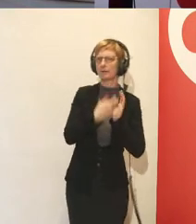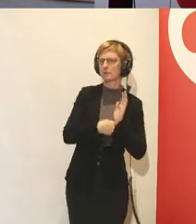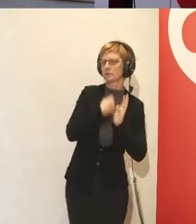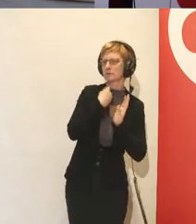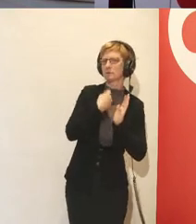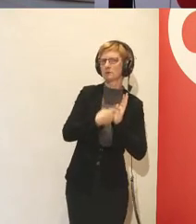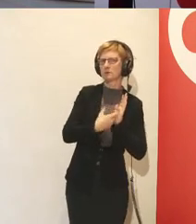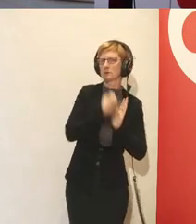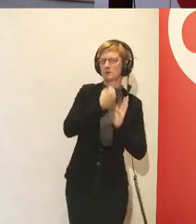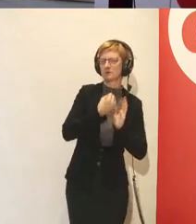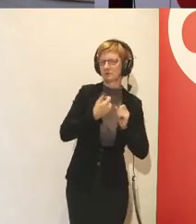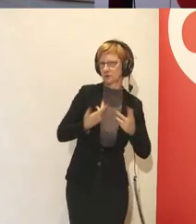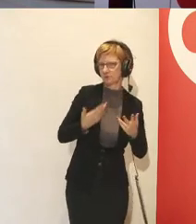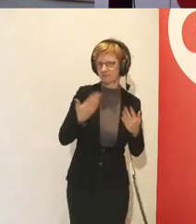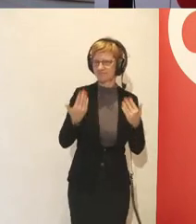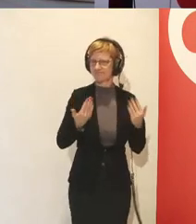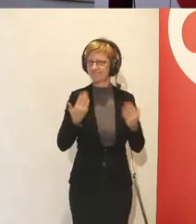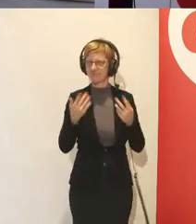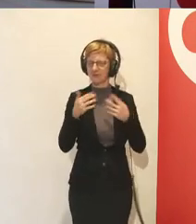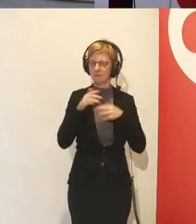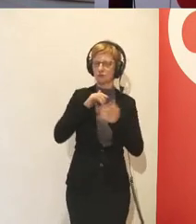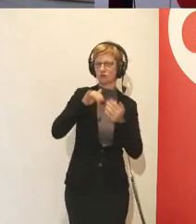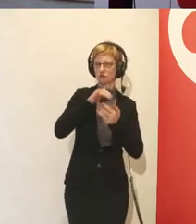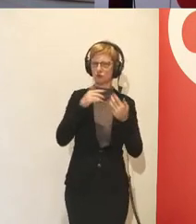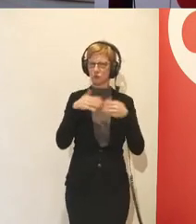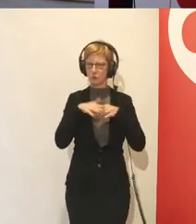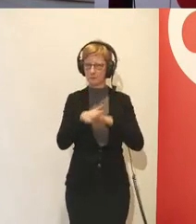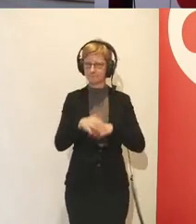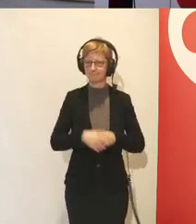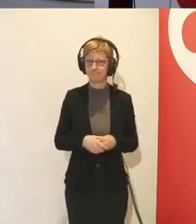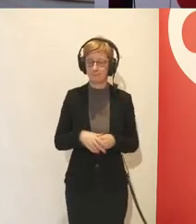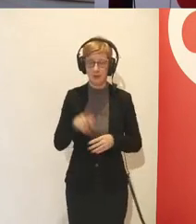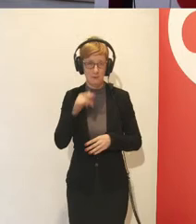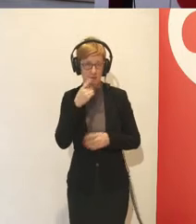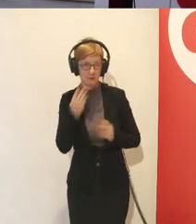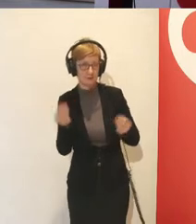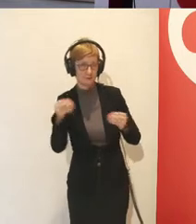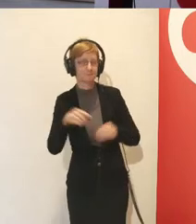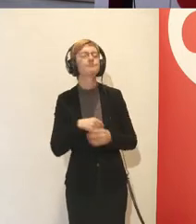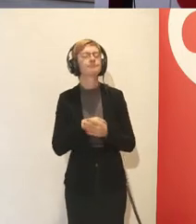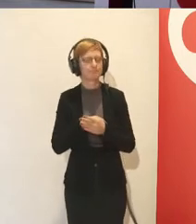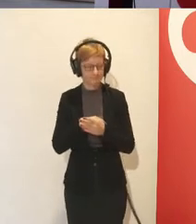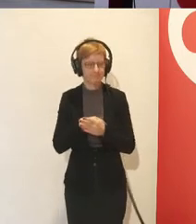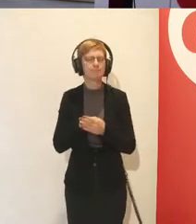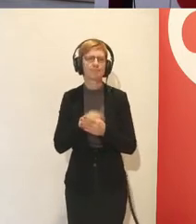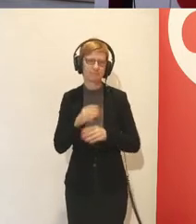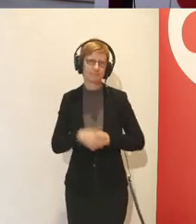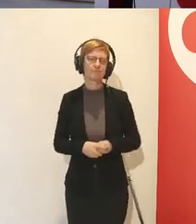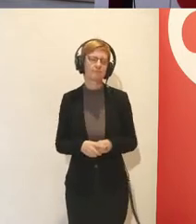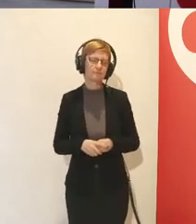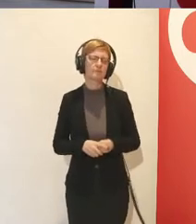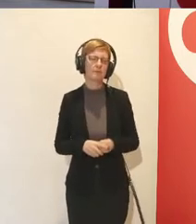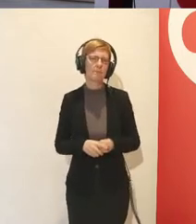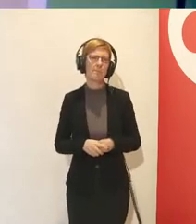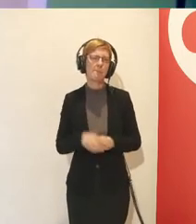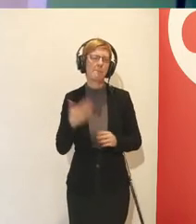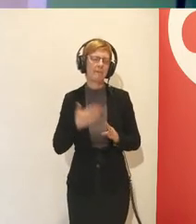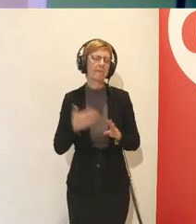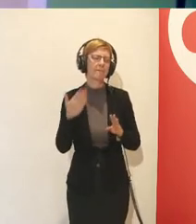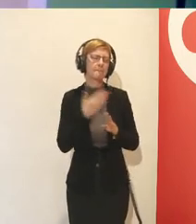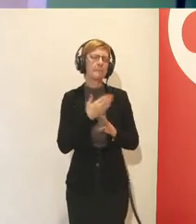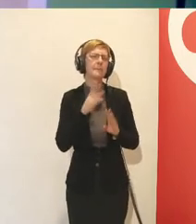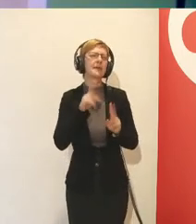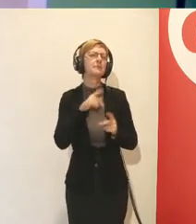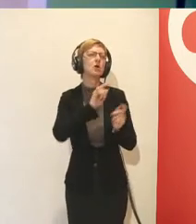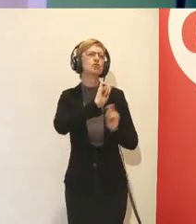papier willst du noch ergänzen genau ich weiter noch zudem hinter vor kurz sagen dass es auch studien gibt